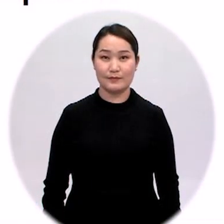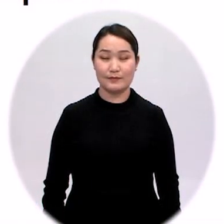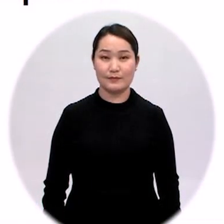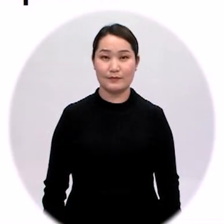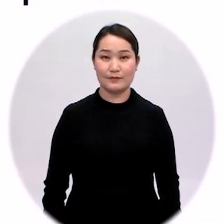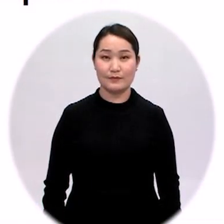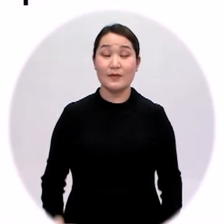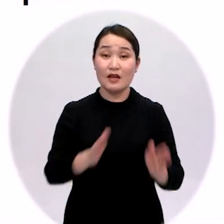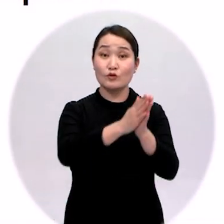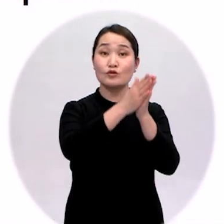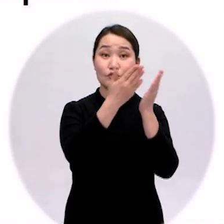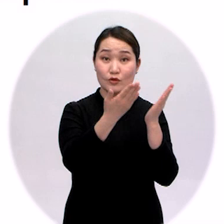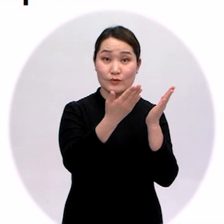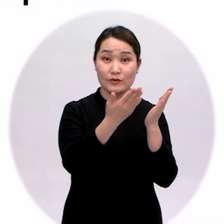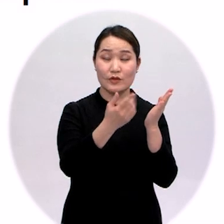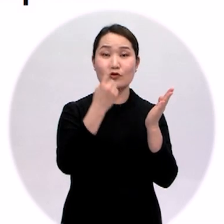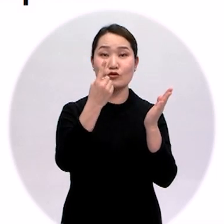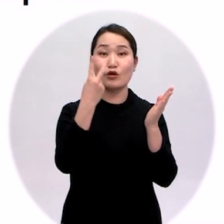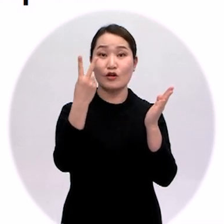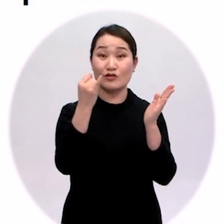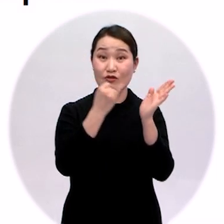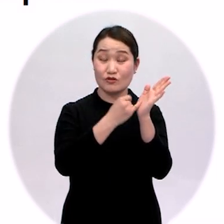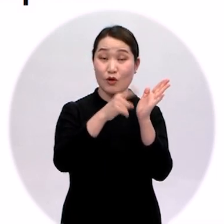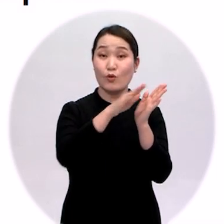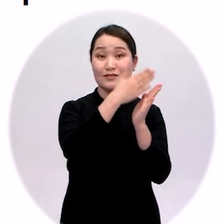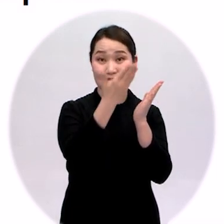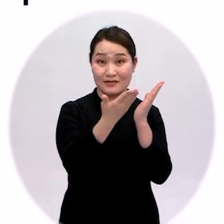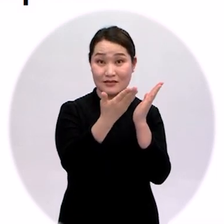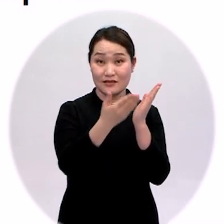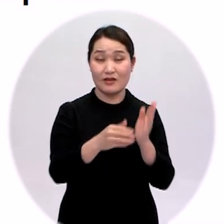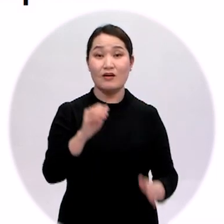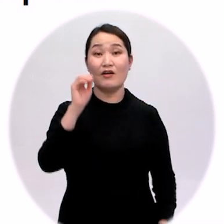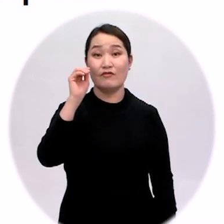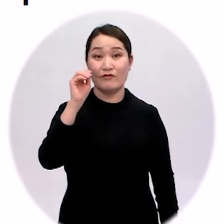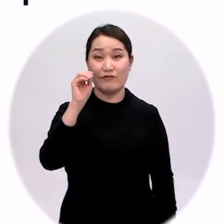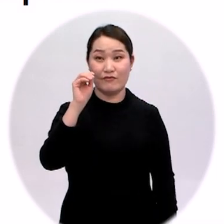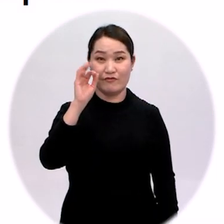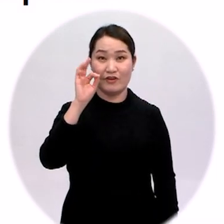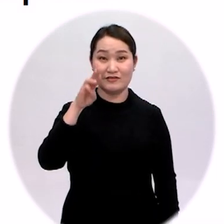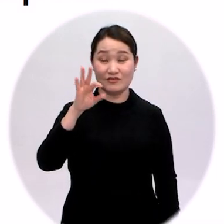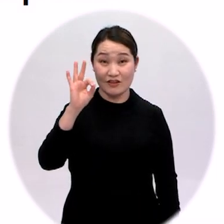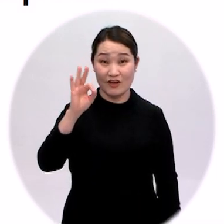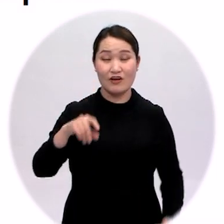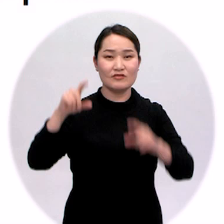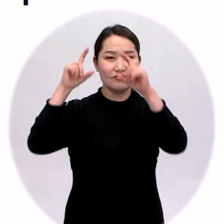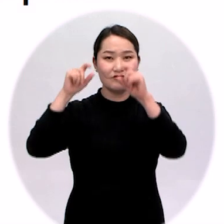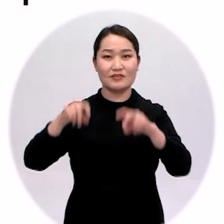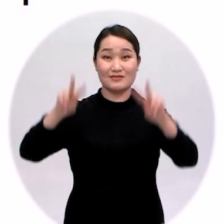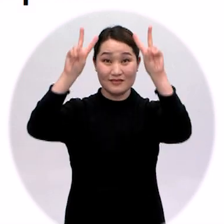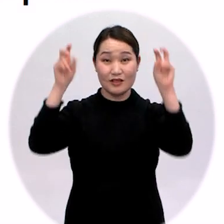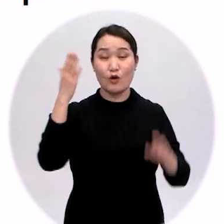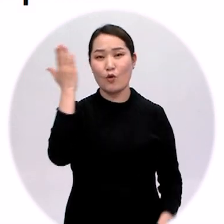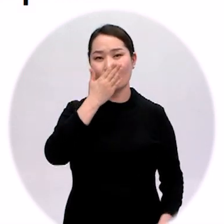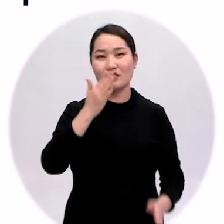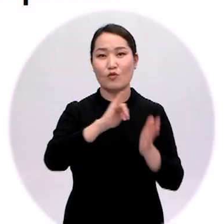Өнөөдрийн гэрийн даалгаврт сурах бичгийн 126 дугаар хуудасны фото зураг эхийг уншиж